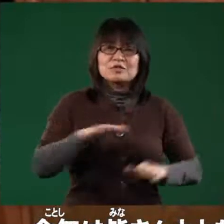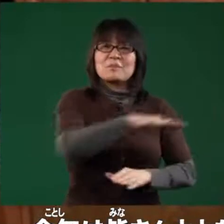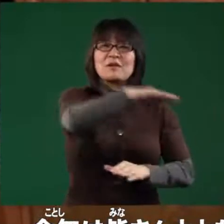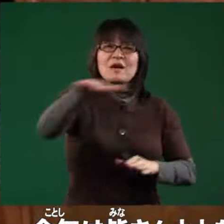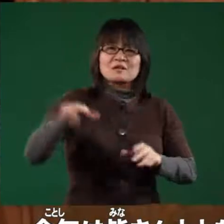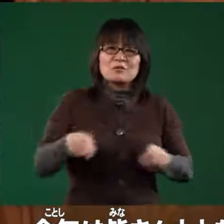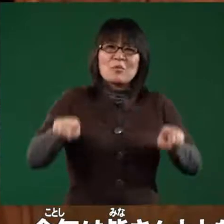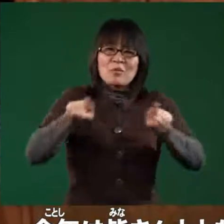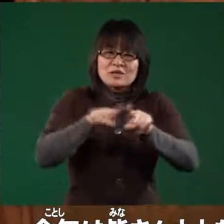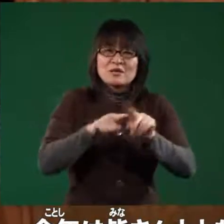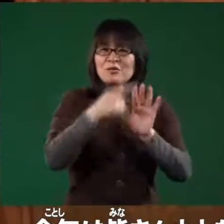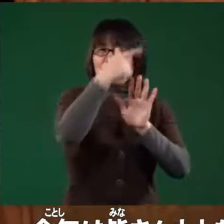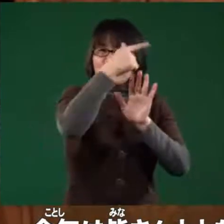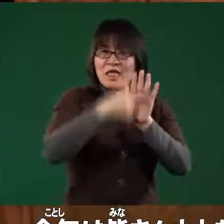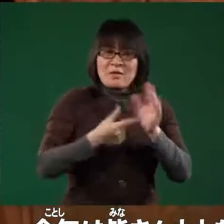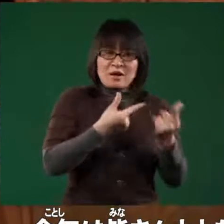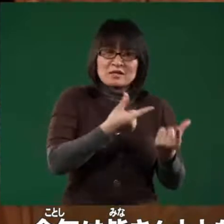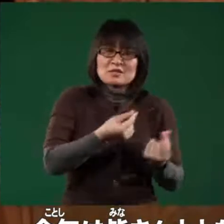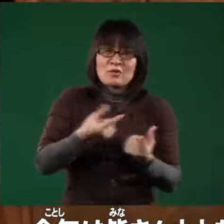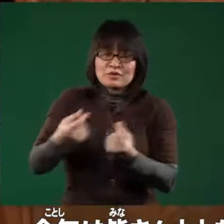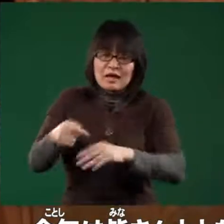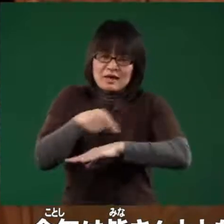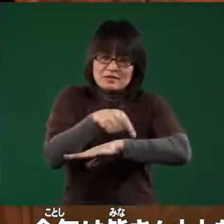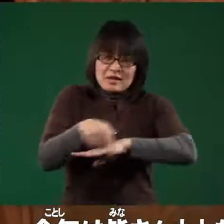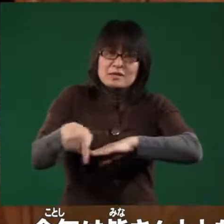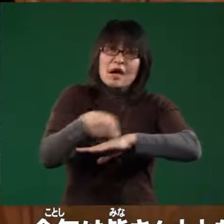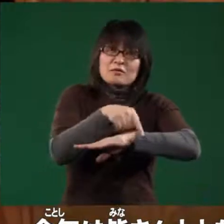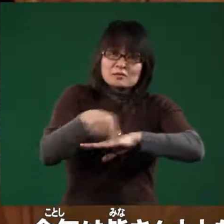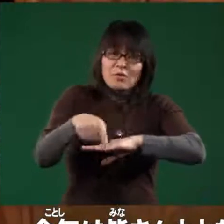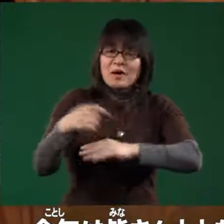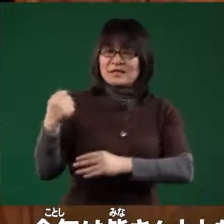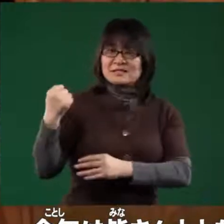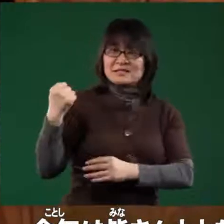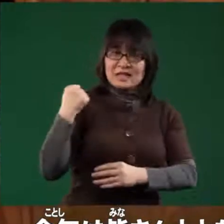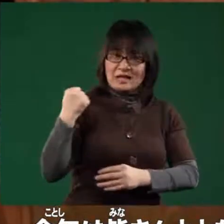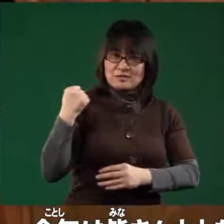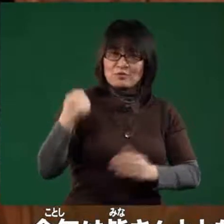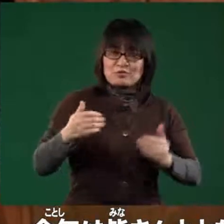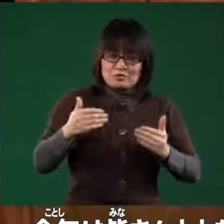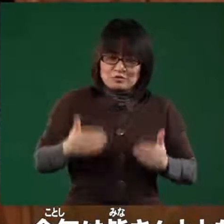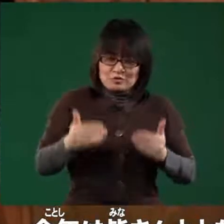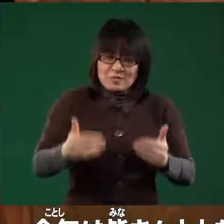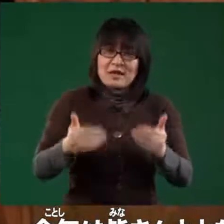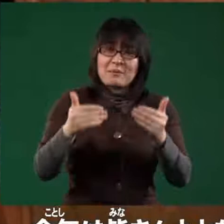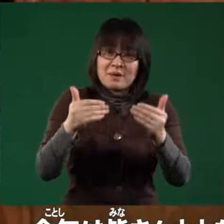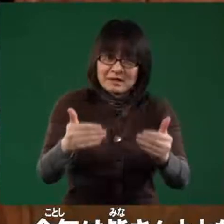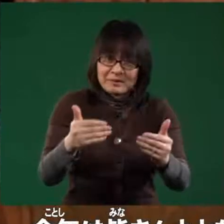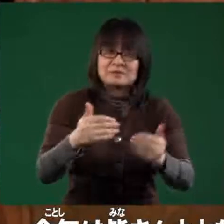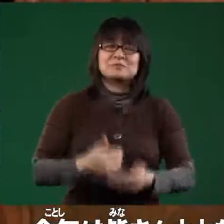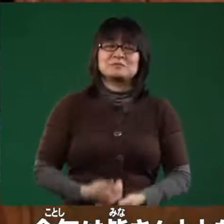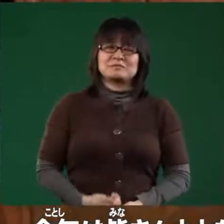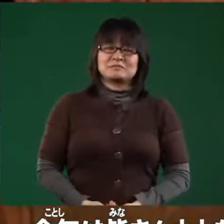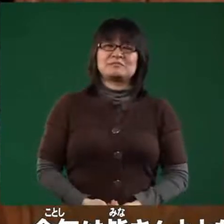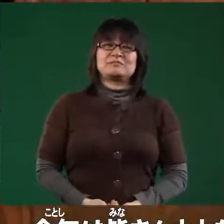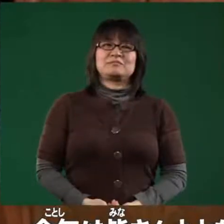にこのテーマに沿った施策を力強く進めてまいります。